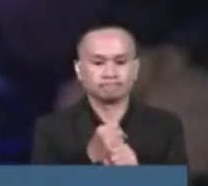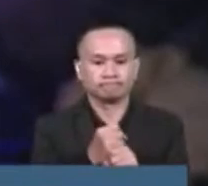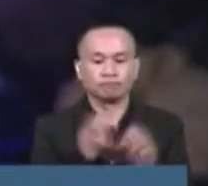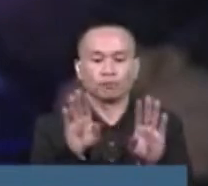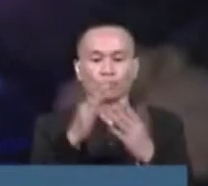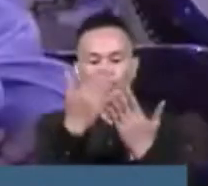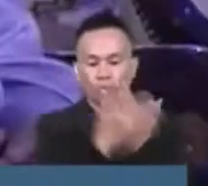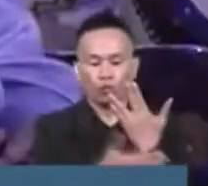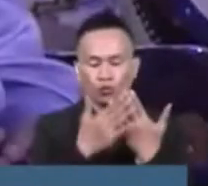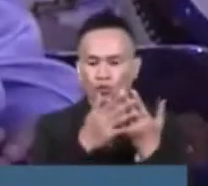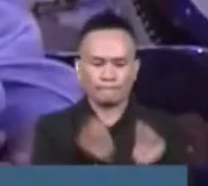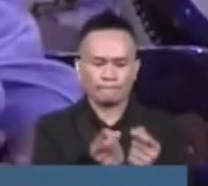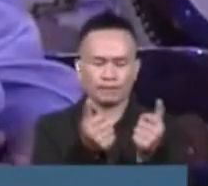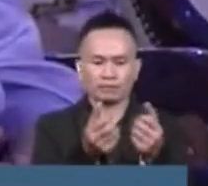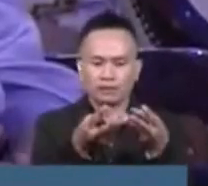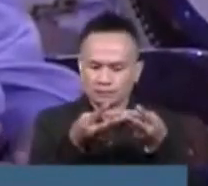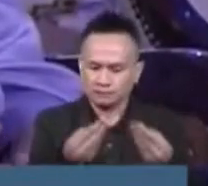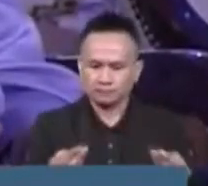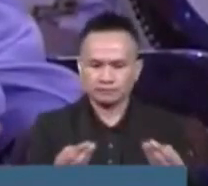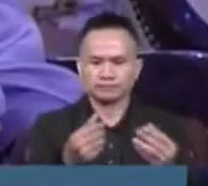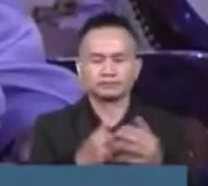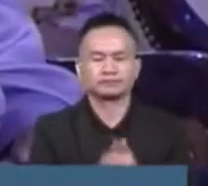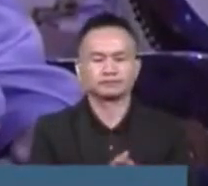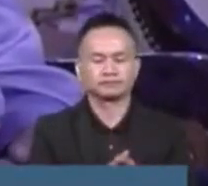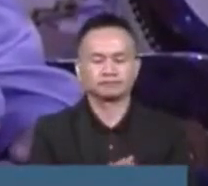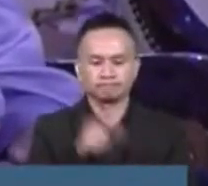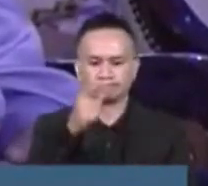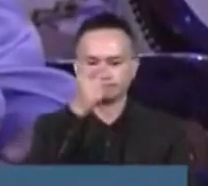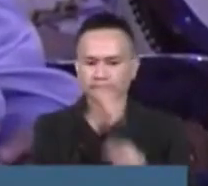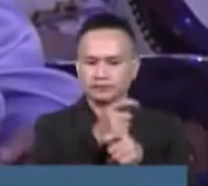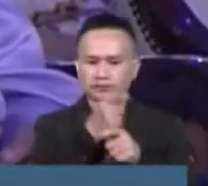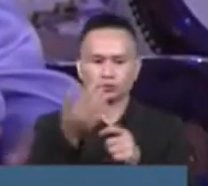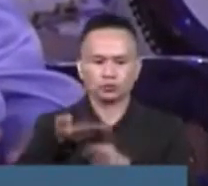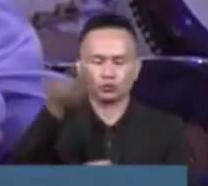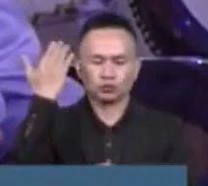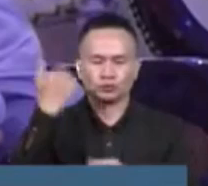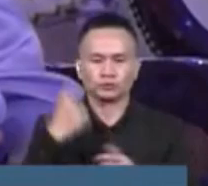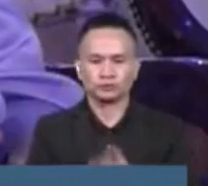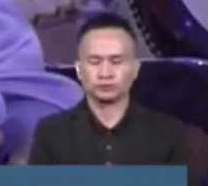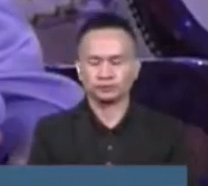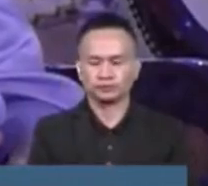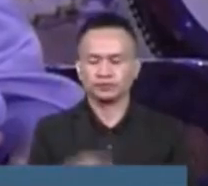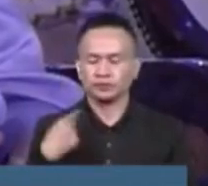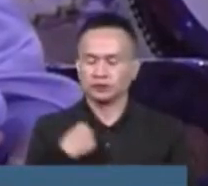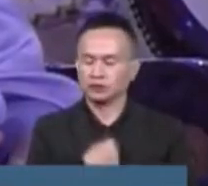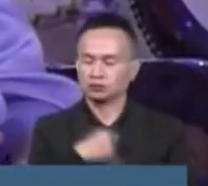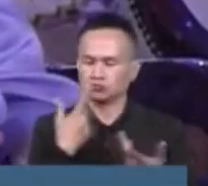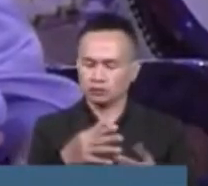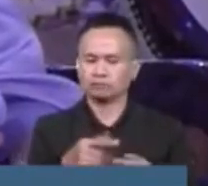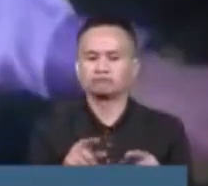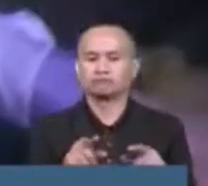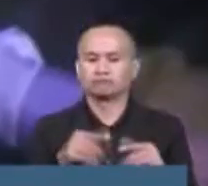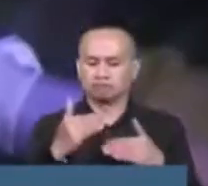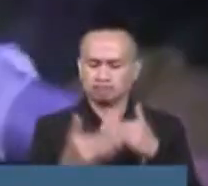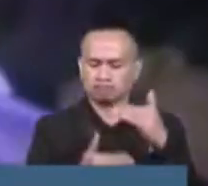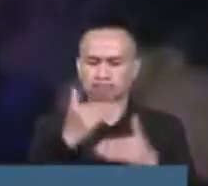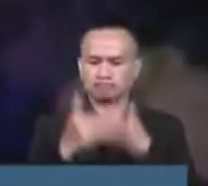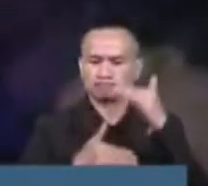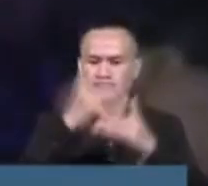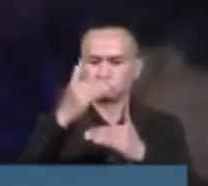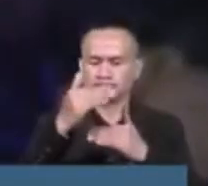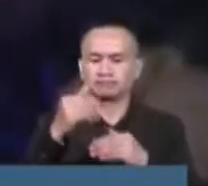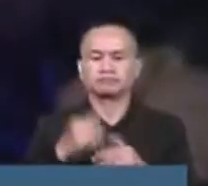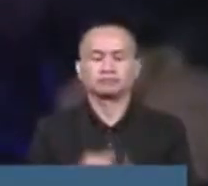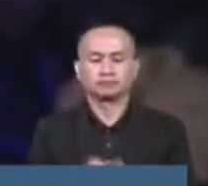supaya selesai lebih cepat daripada jangkaan yang ditetapkan dulu kita telah lebih maju di sebagian